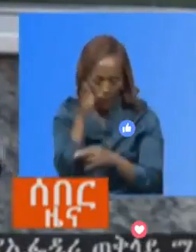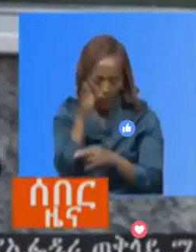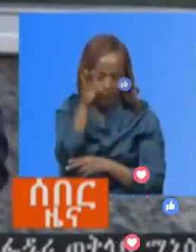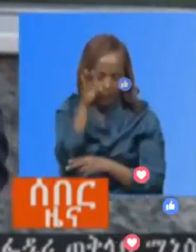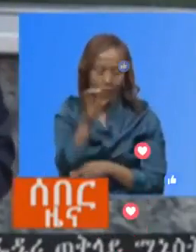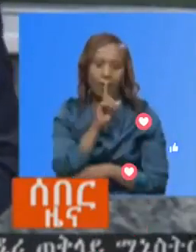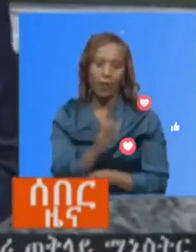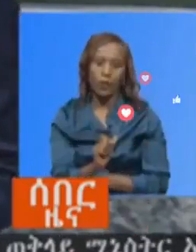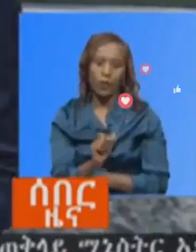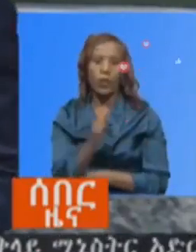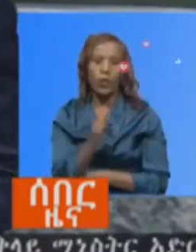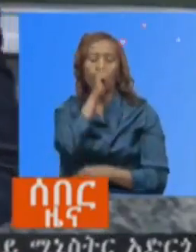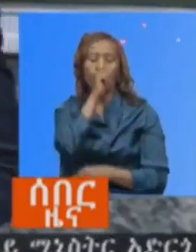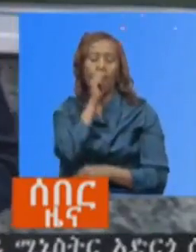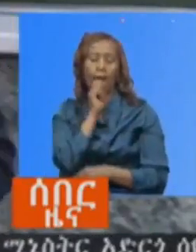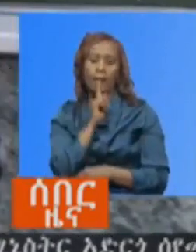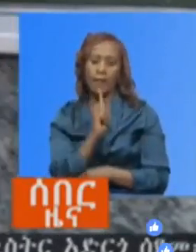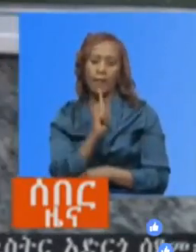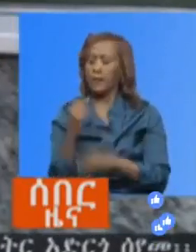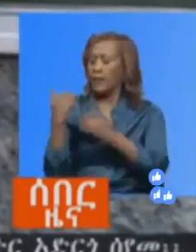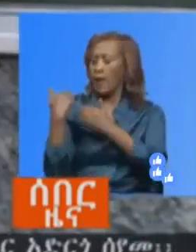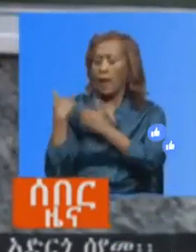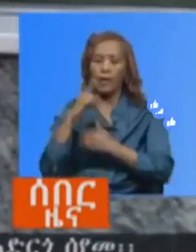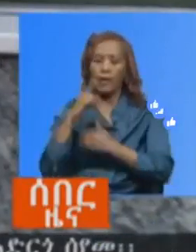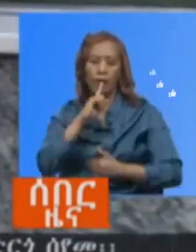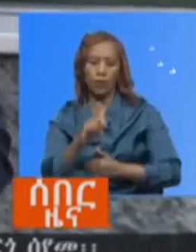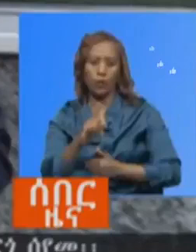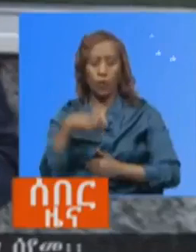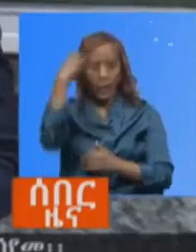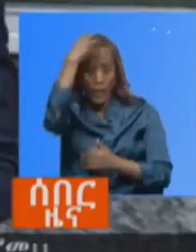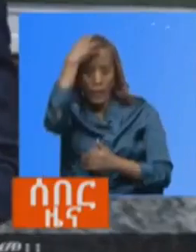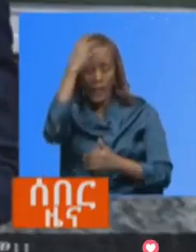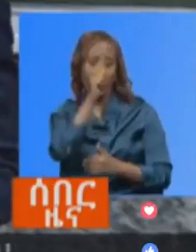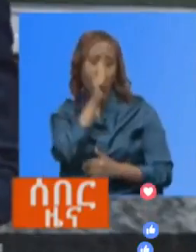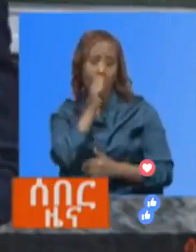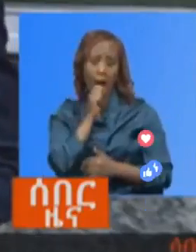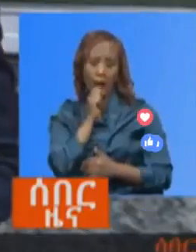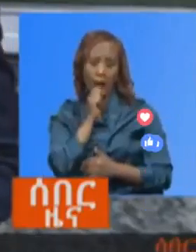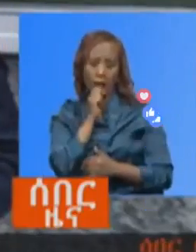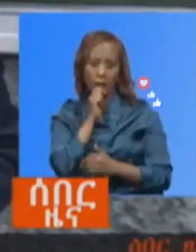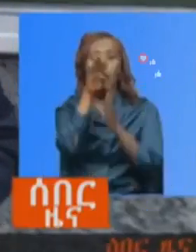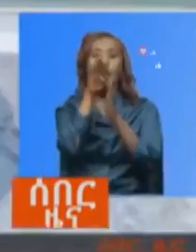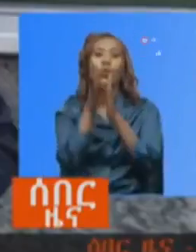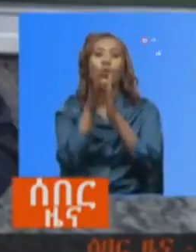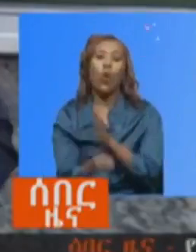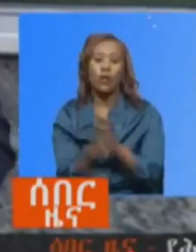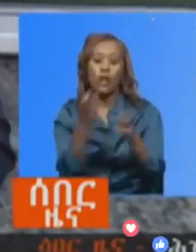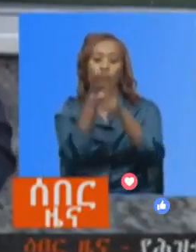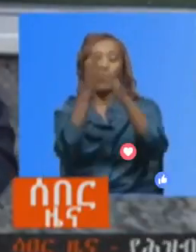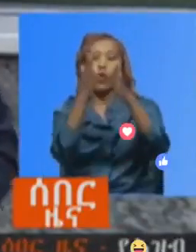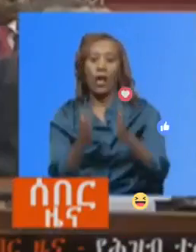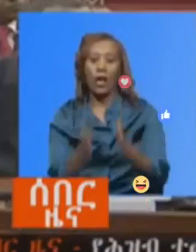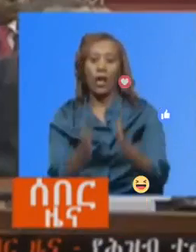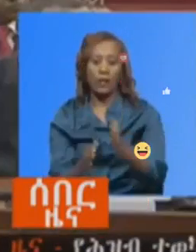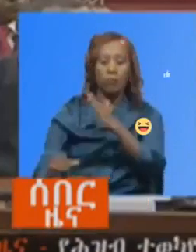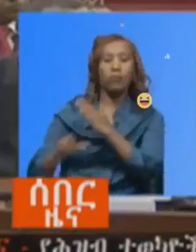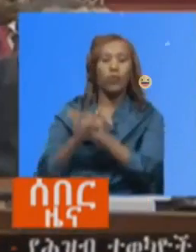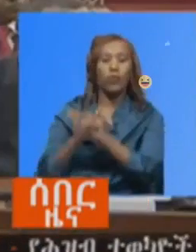ነው፣ ታጋሽነትም ኃላፊነቱ ነው። የመንግስት ታጋሽነት ሲጓደልም ዴሞክራሲን